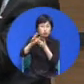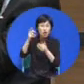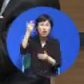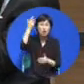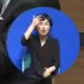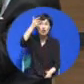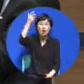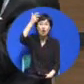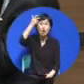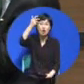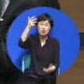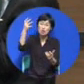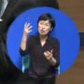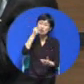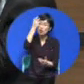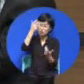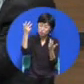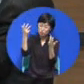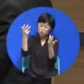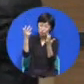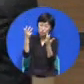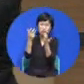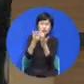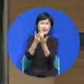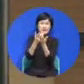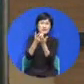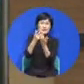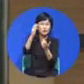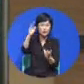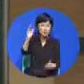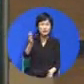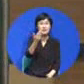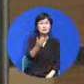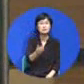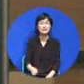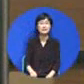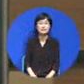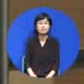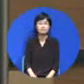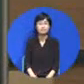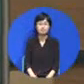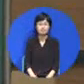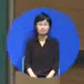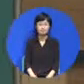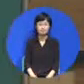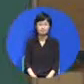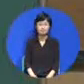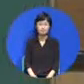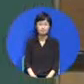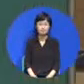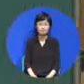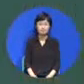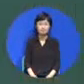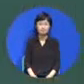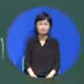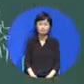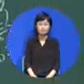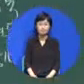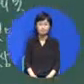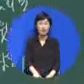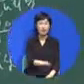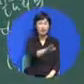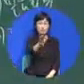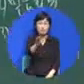신에 크게 감동되니라. And on that day, the spirit of the Lord came upon David in power.